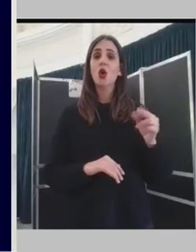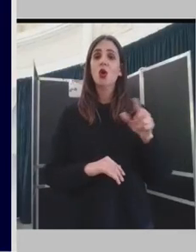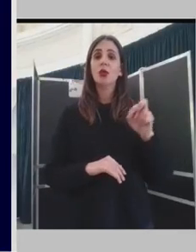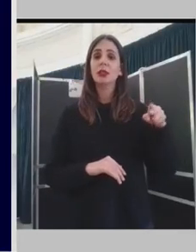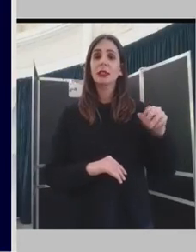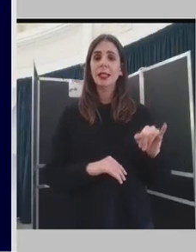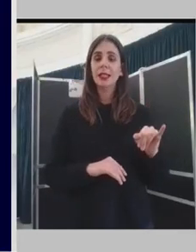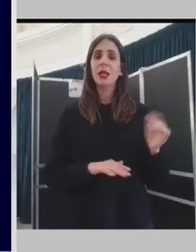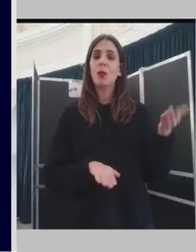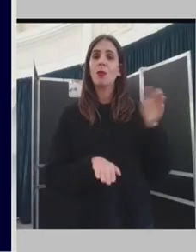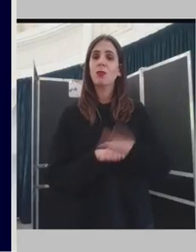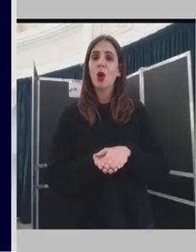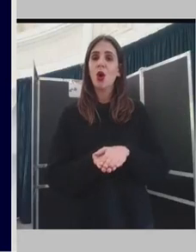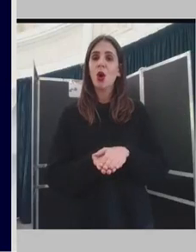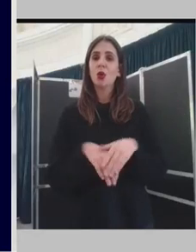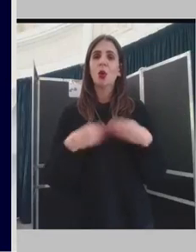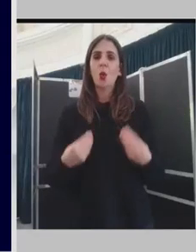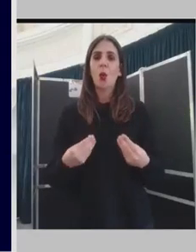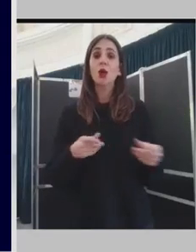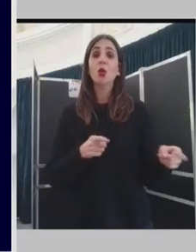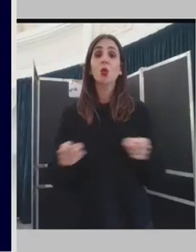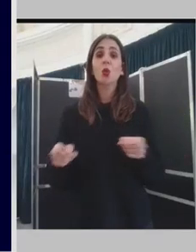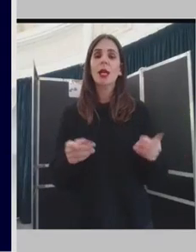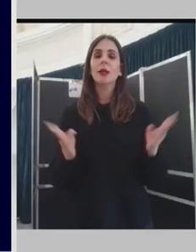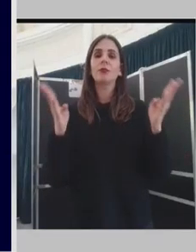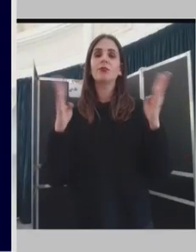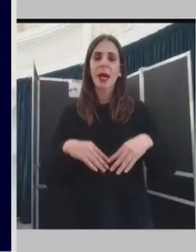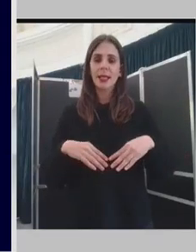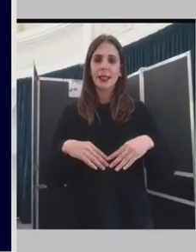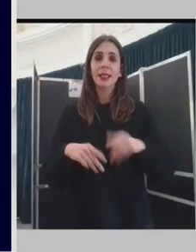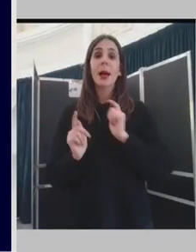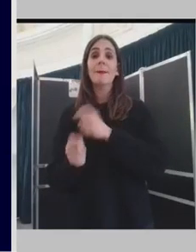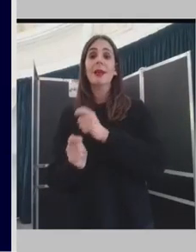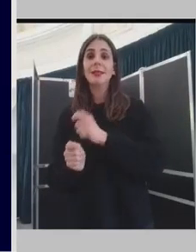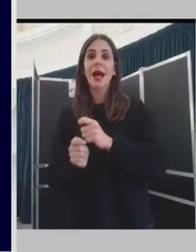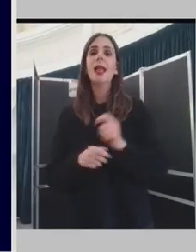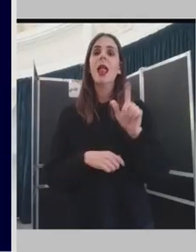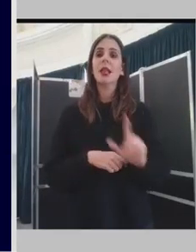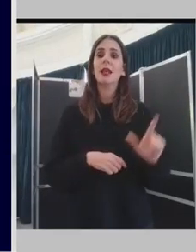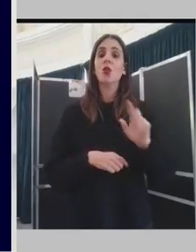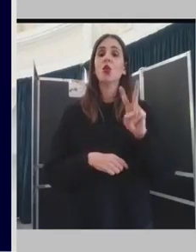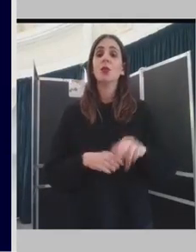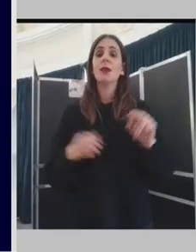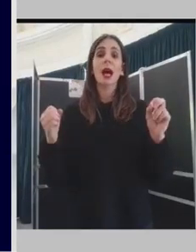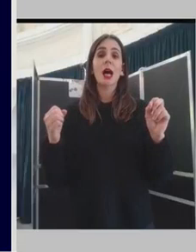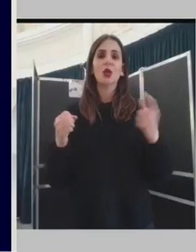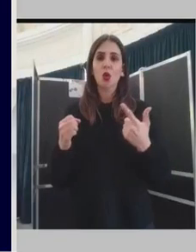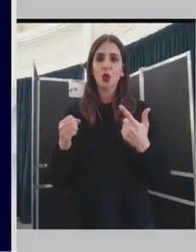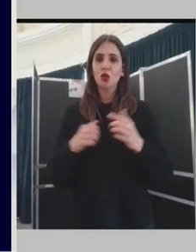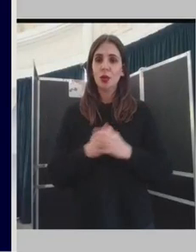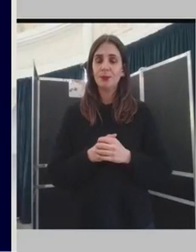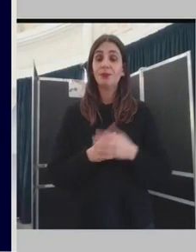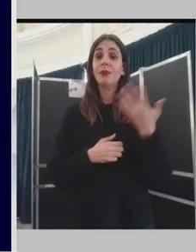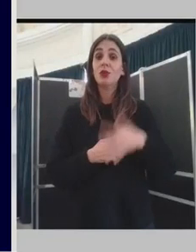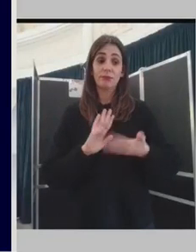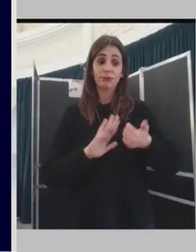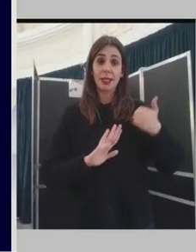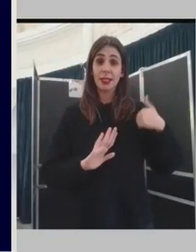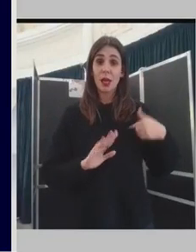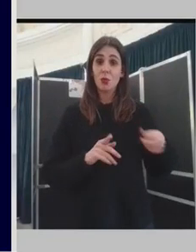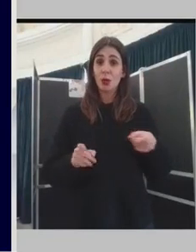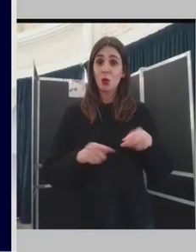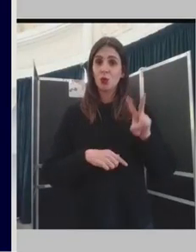durante una partita Pescara-Livorno nel 2012, e già allora, mi diceva